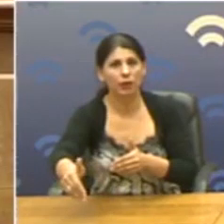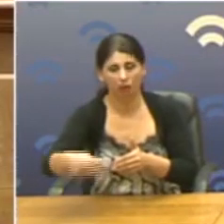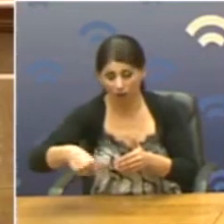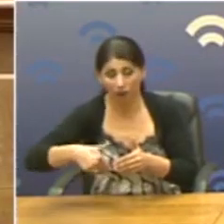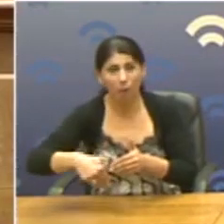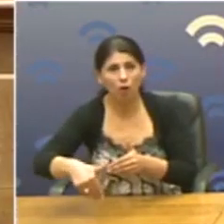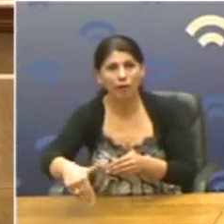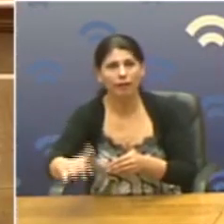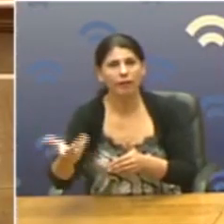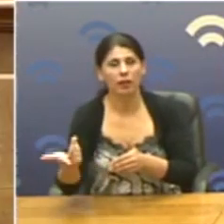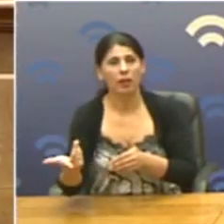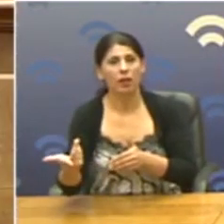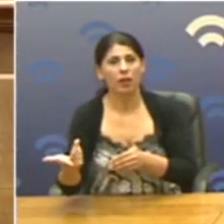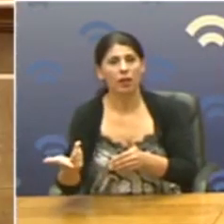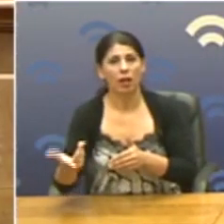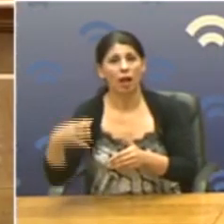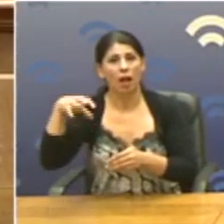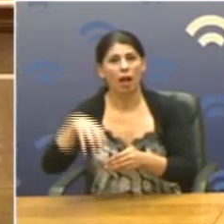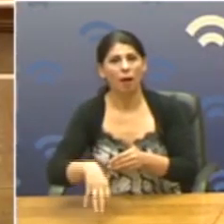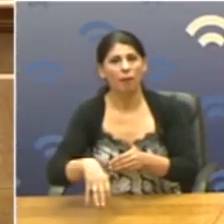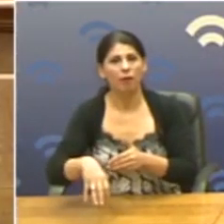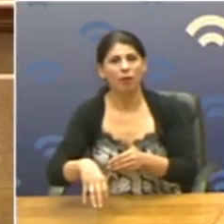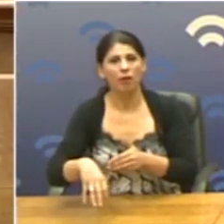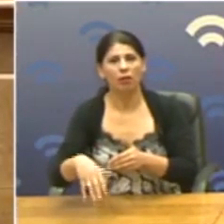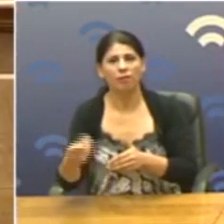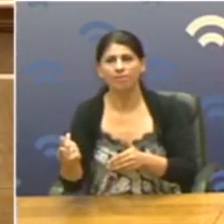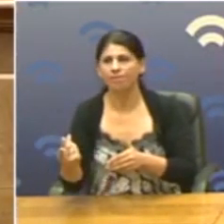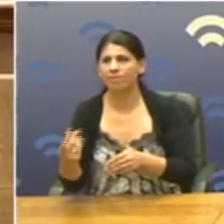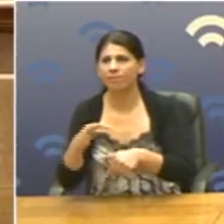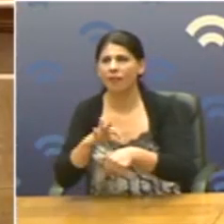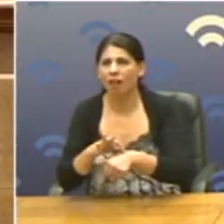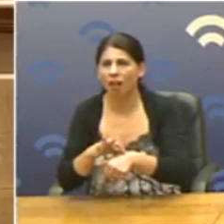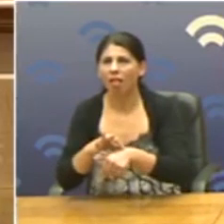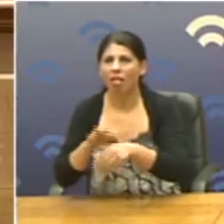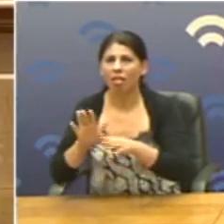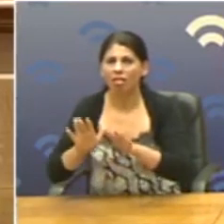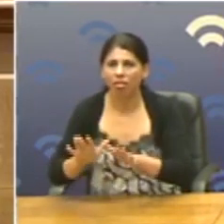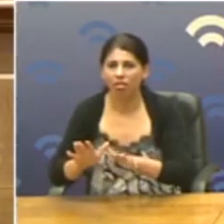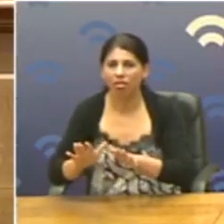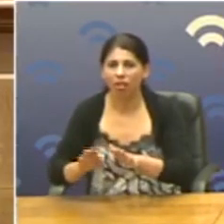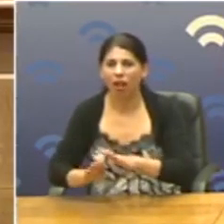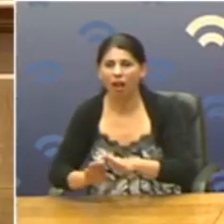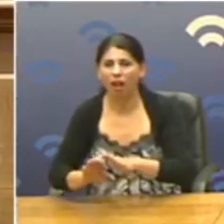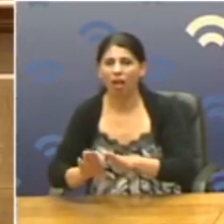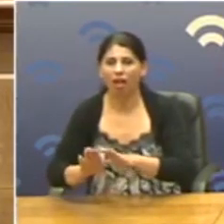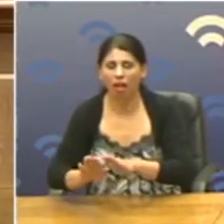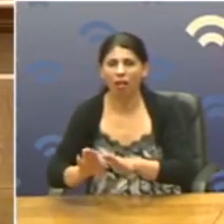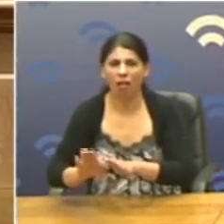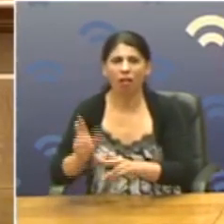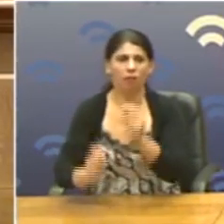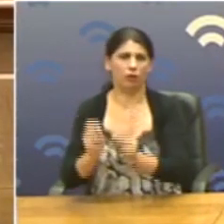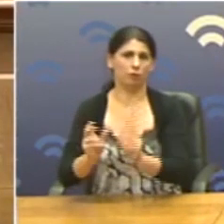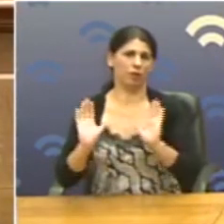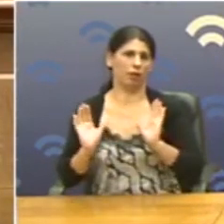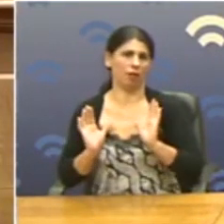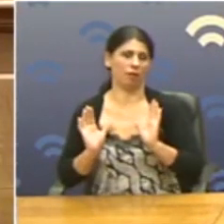μια περίοδος ασθενούς, ασταθούς ανάκαμψης, ασθενικής, ασταθούς ανάκαμψης. Είναι